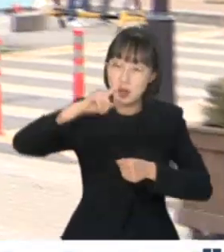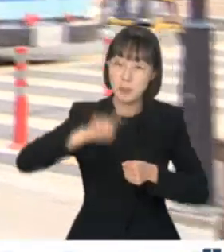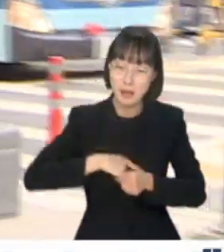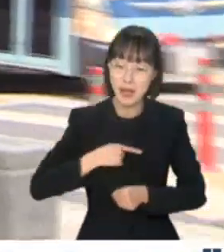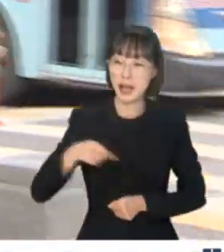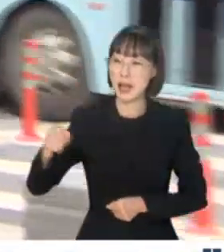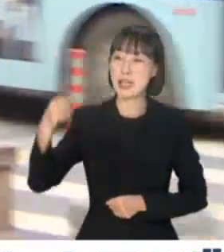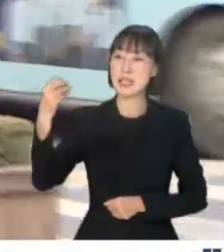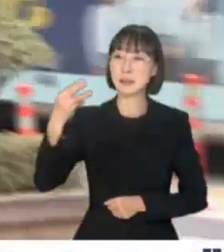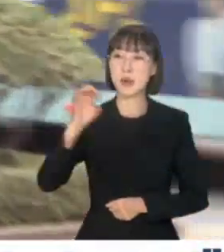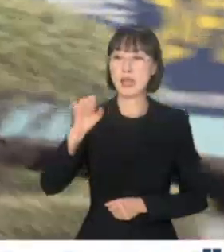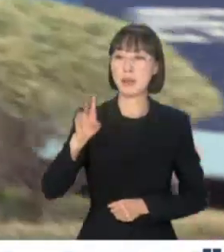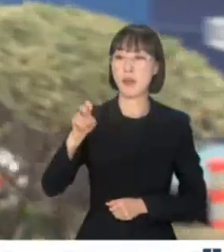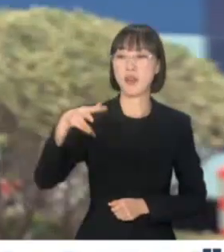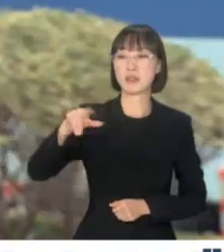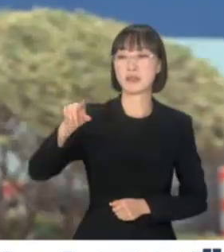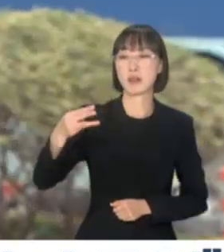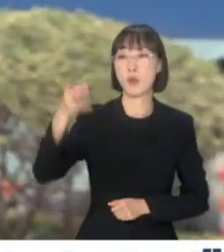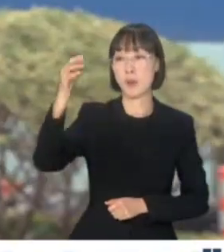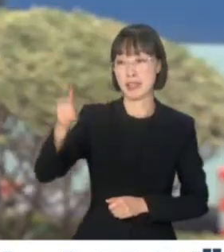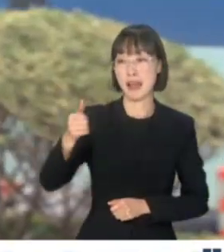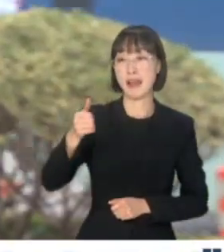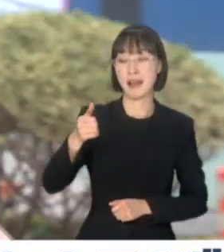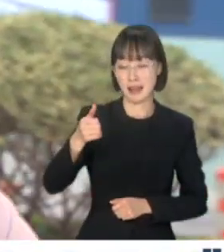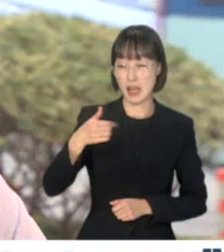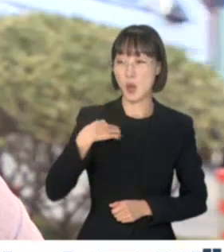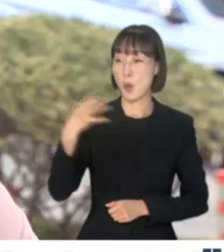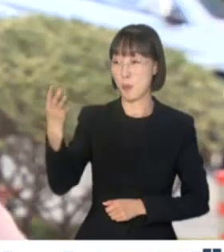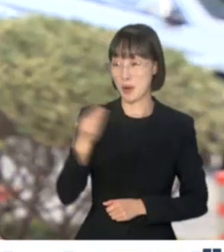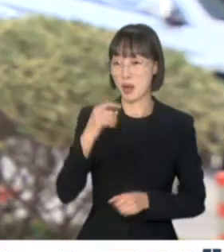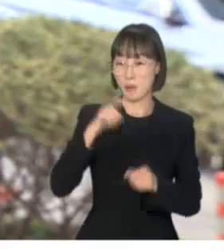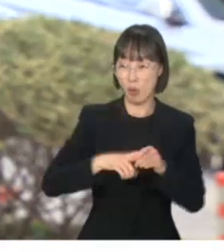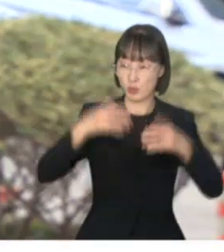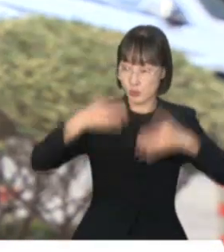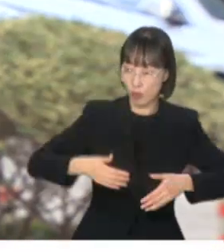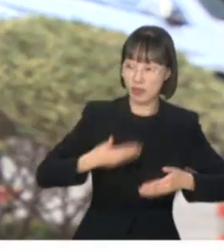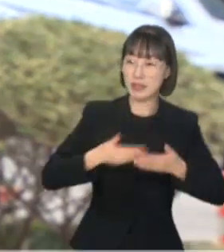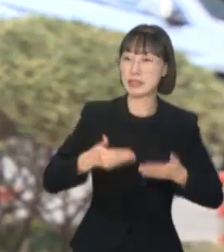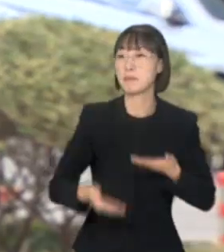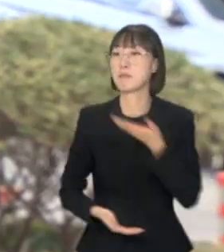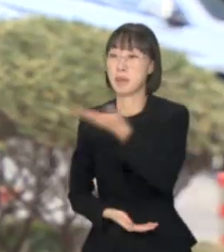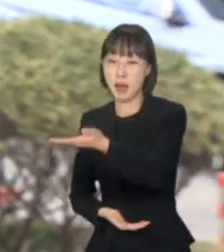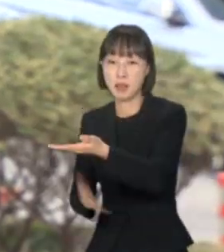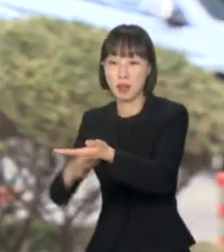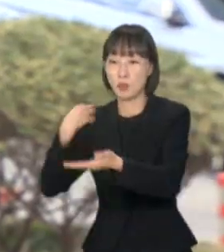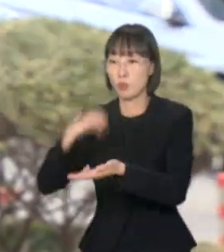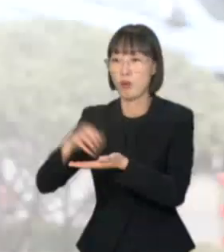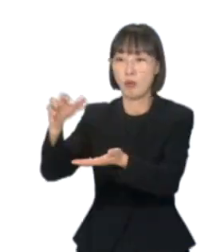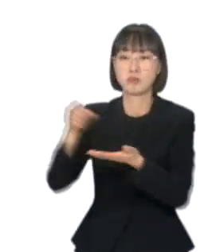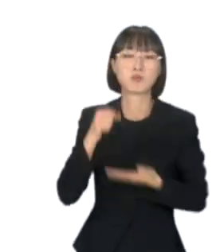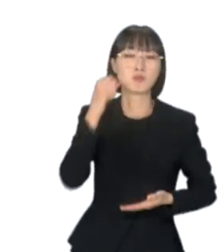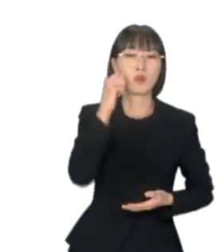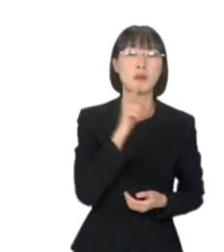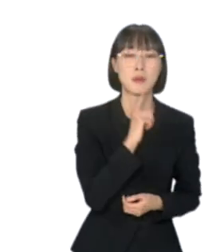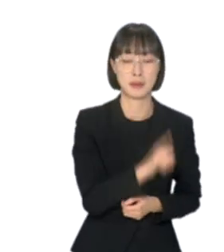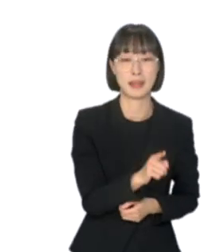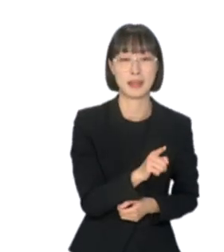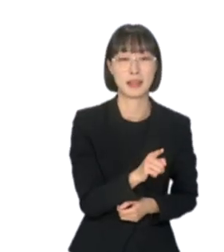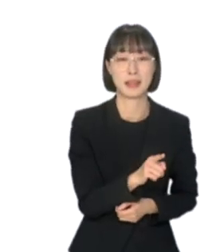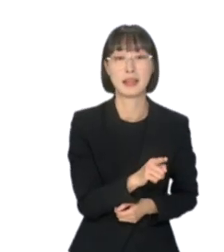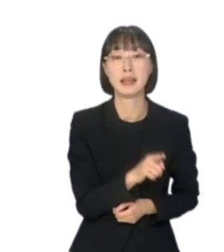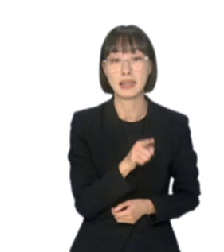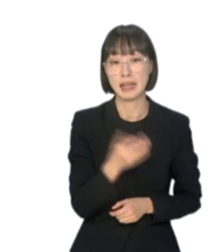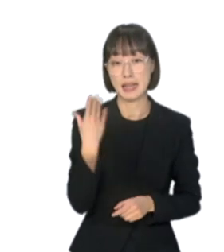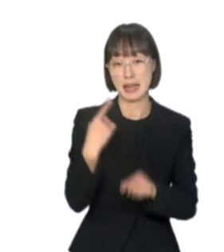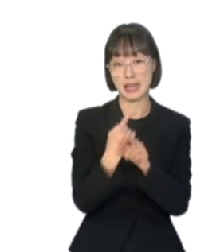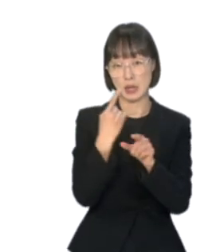이병철 회장을 만나 돈을 빌리며 인왕제색도를 맡겼다가 돌려받지 못했다고 주장했습니다. 손 씨가 제기한 소송은 지난